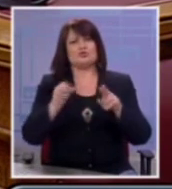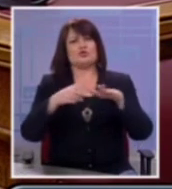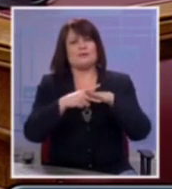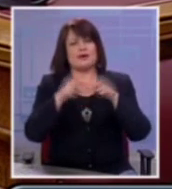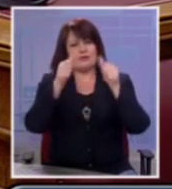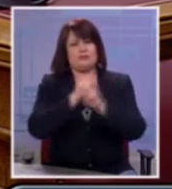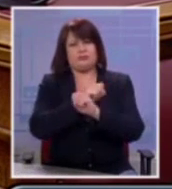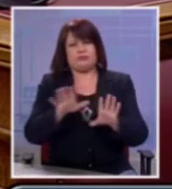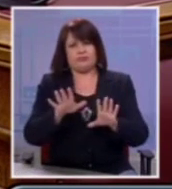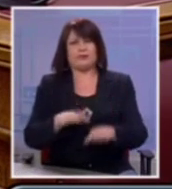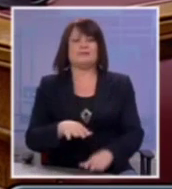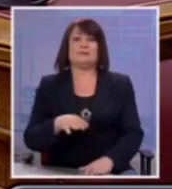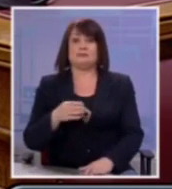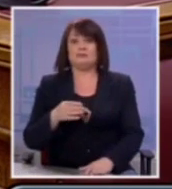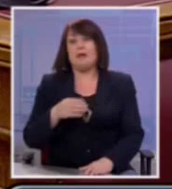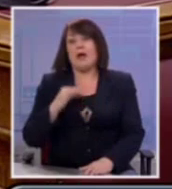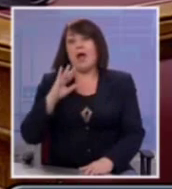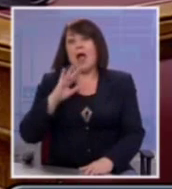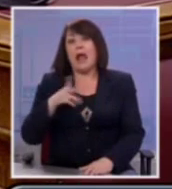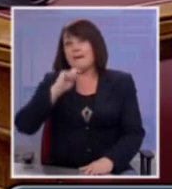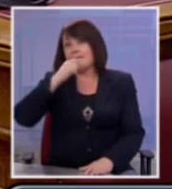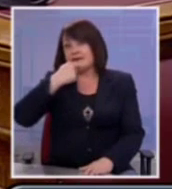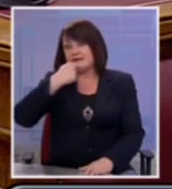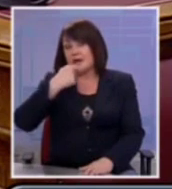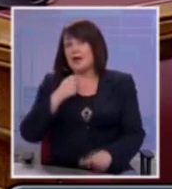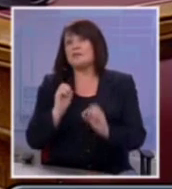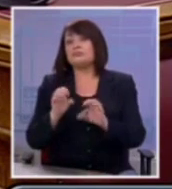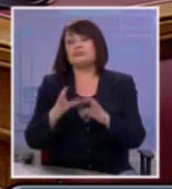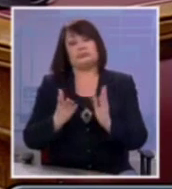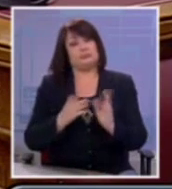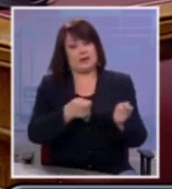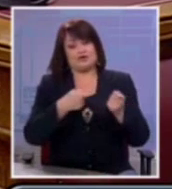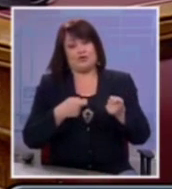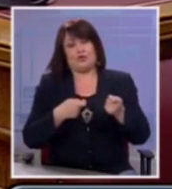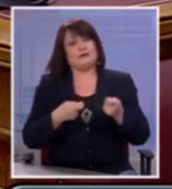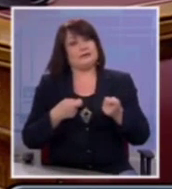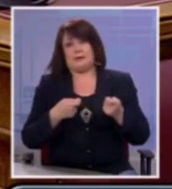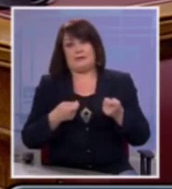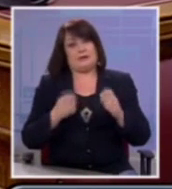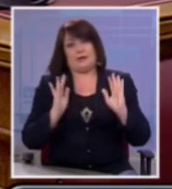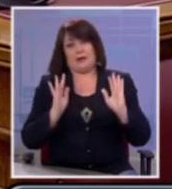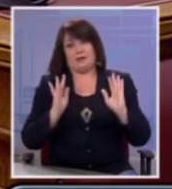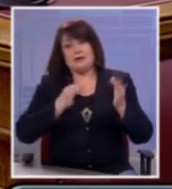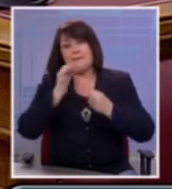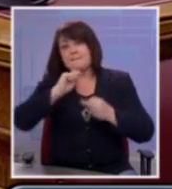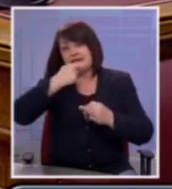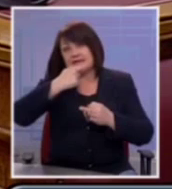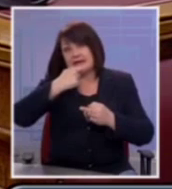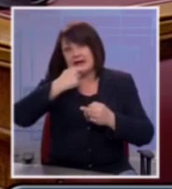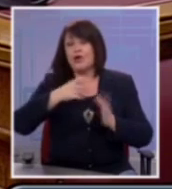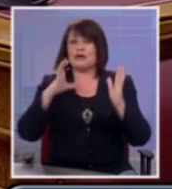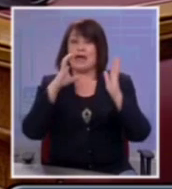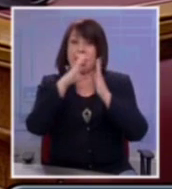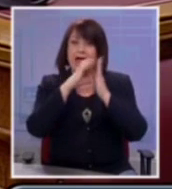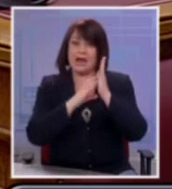έχω εξοριστεί να αποκαλύψω οποιαδήποτε εμπιστευτική πληροφορία του Διεθνούς Νομισματικού Ταμείου, διότι σύμφωνα με τα άρθρα